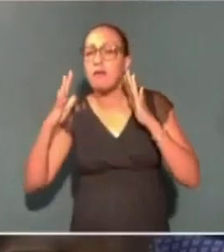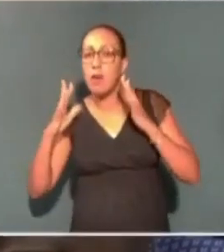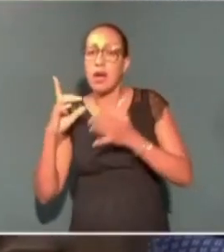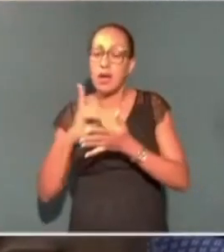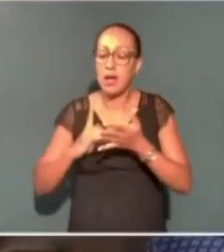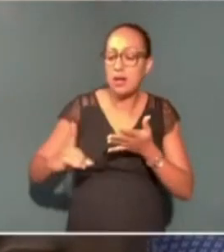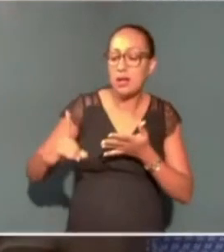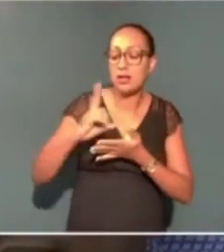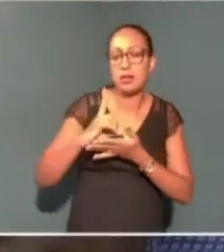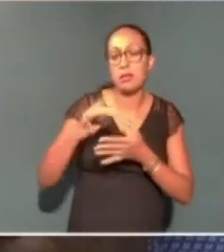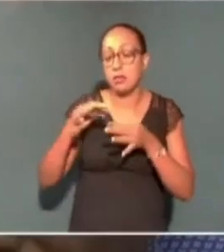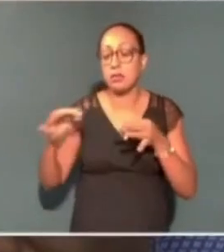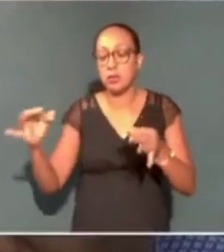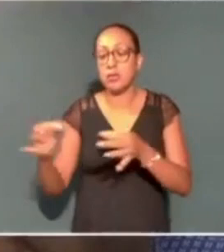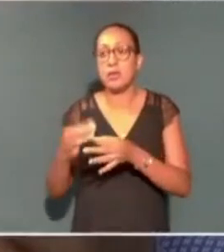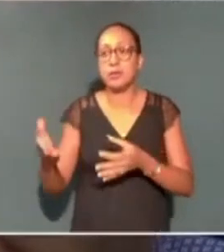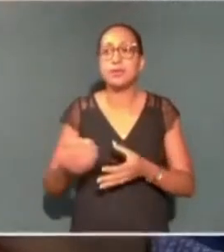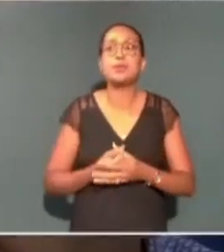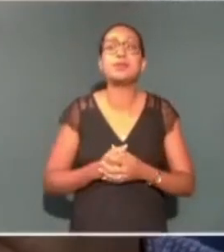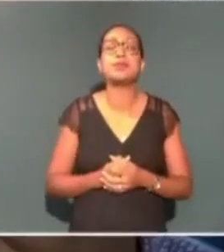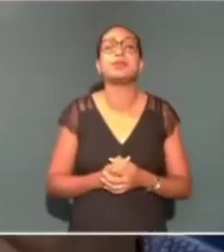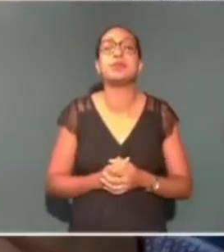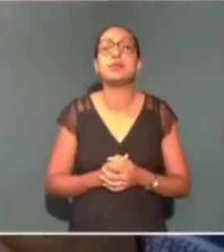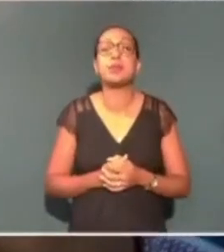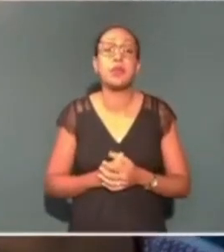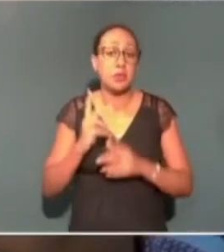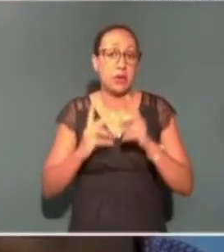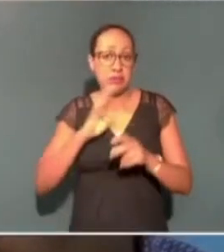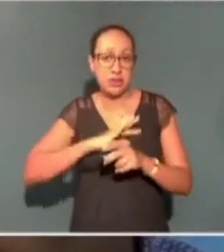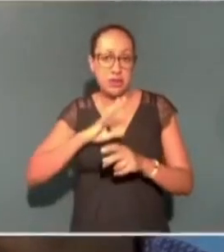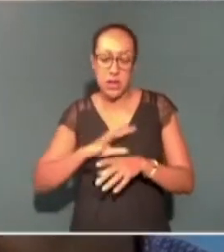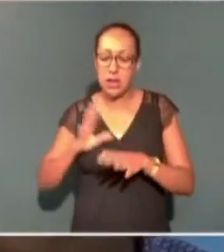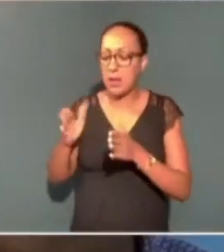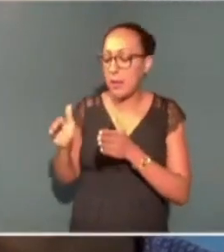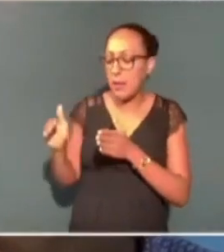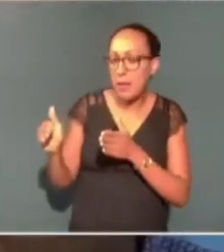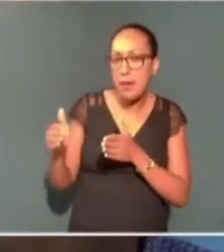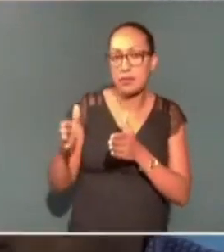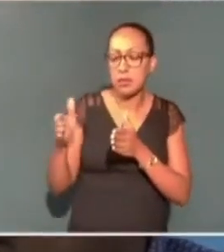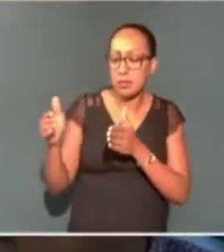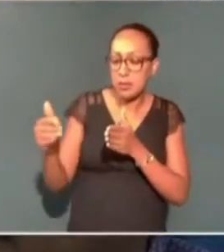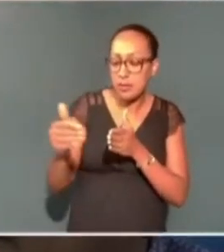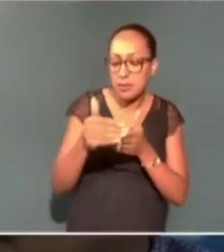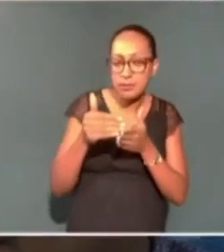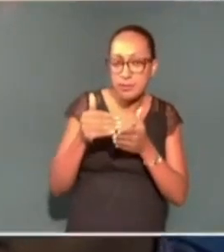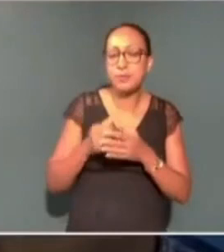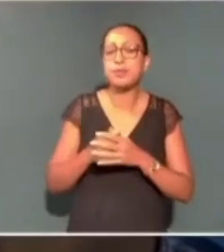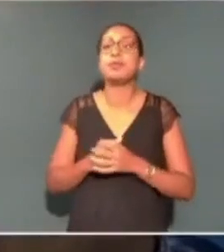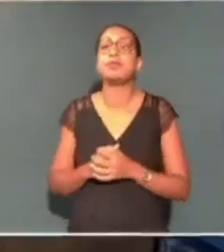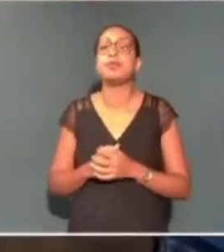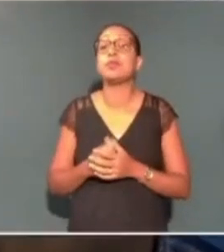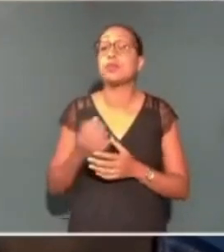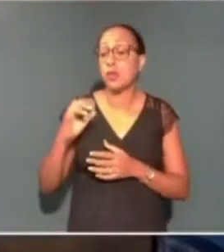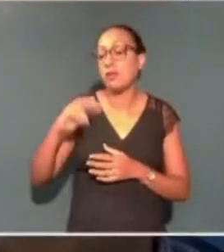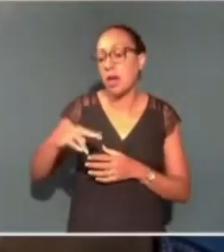départementales territoriales. De faire tout un recensement, Il est vrai qu'il faut qu'il y ait un certain nombre de